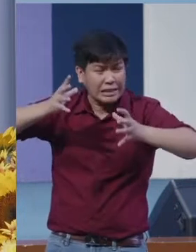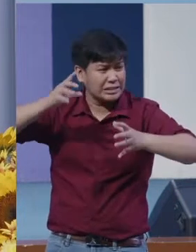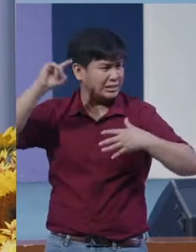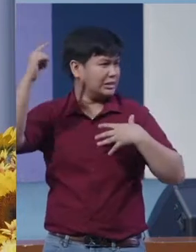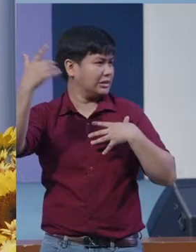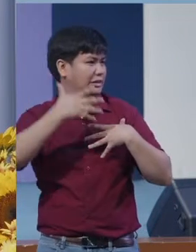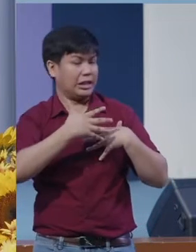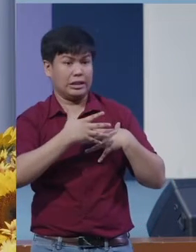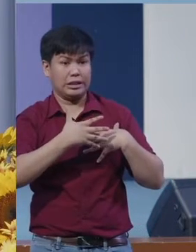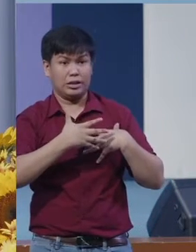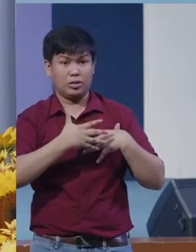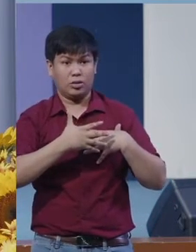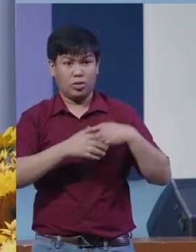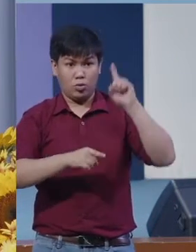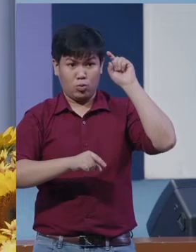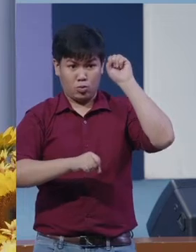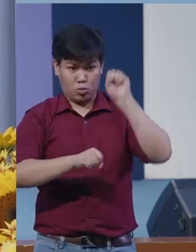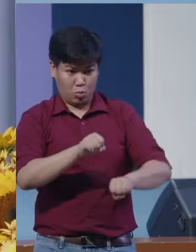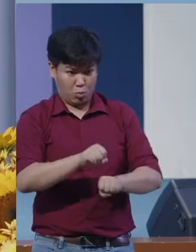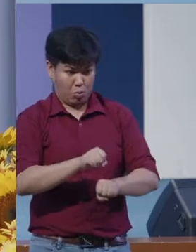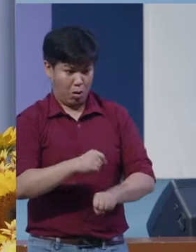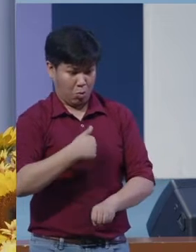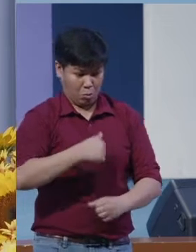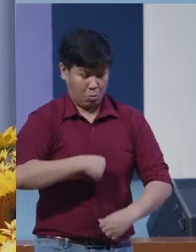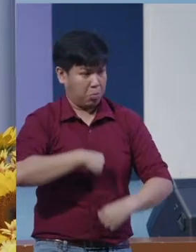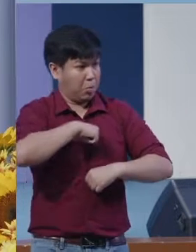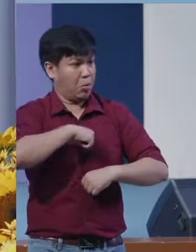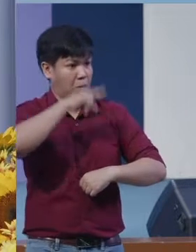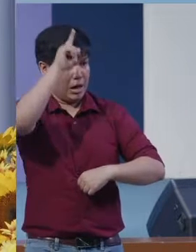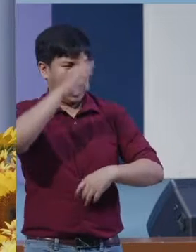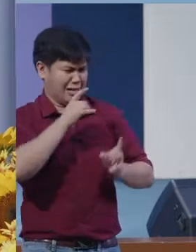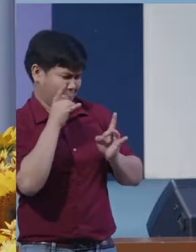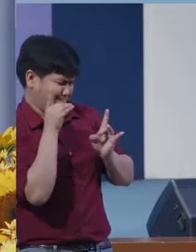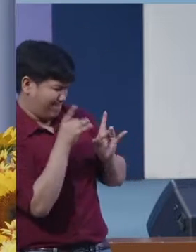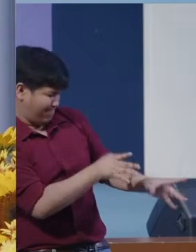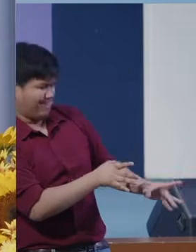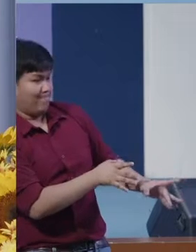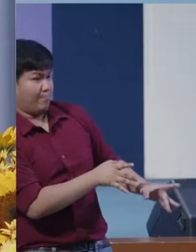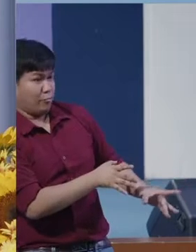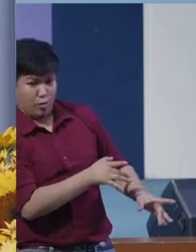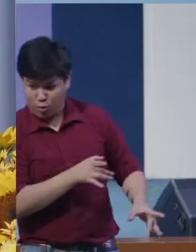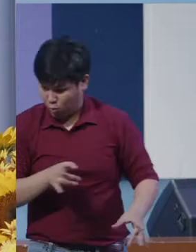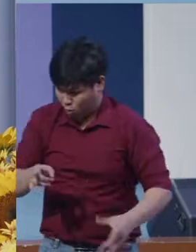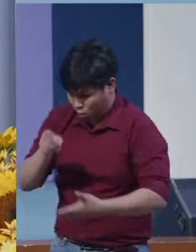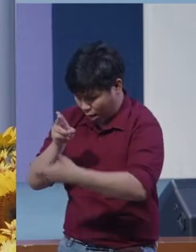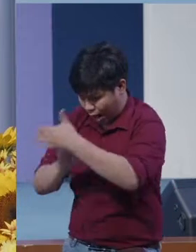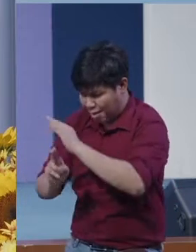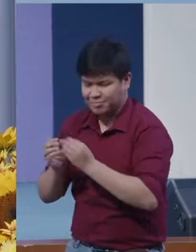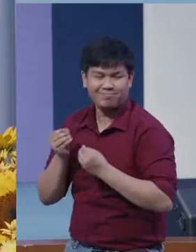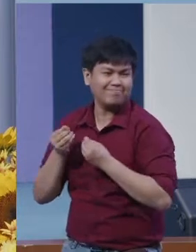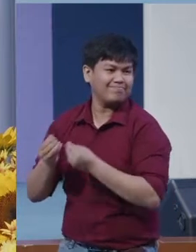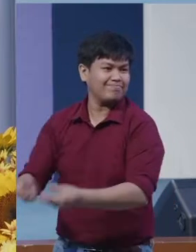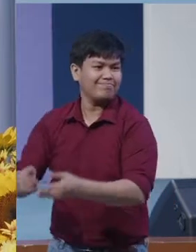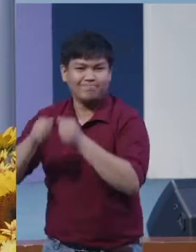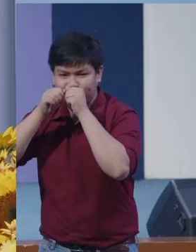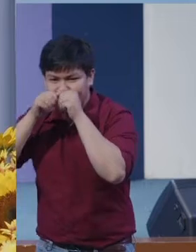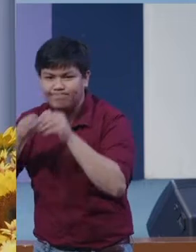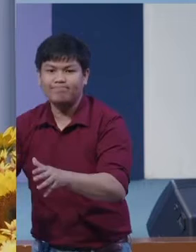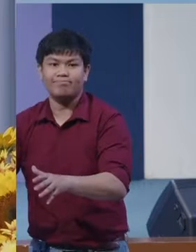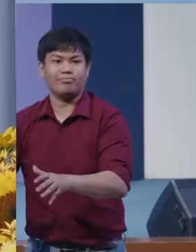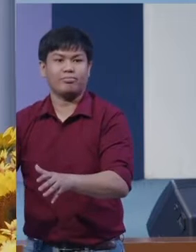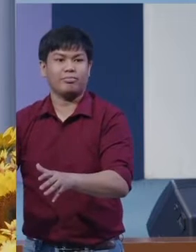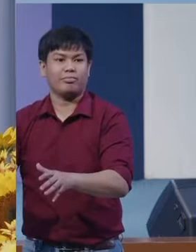says, God opposes the proud, but gives grace to the humble.